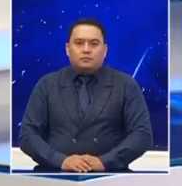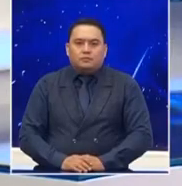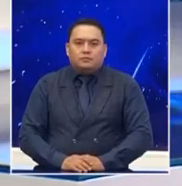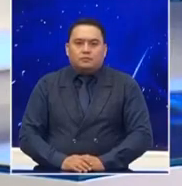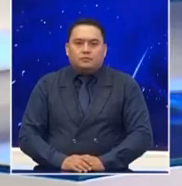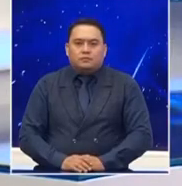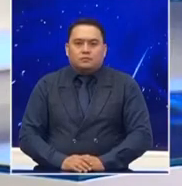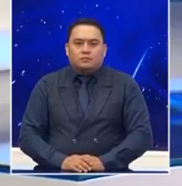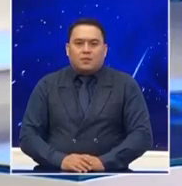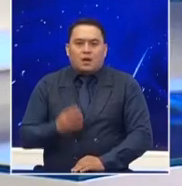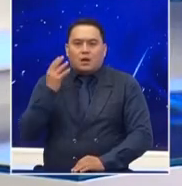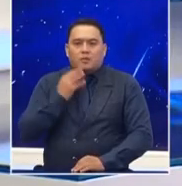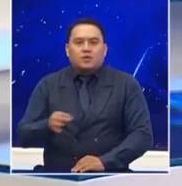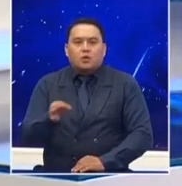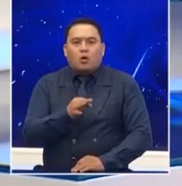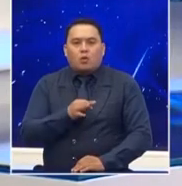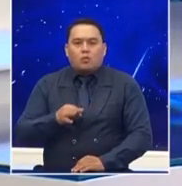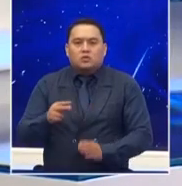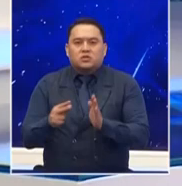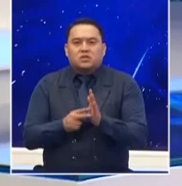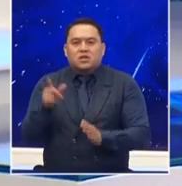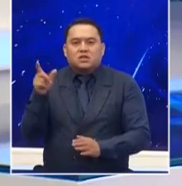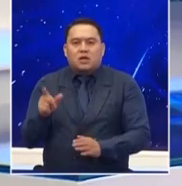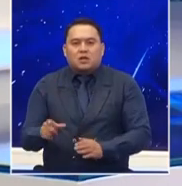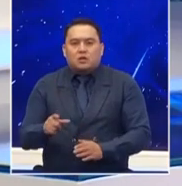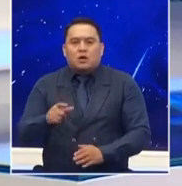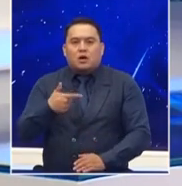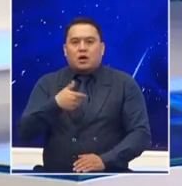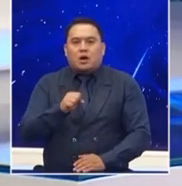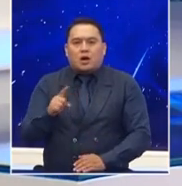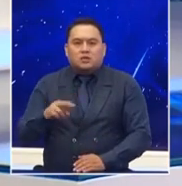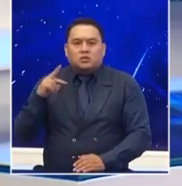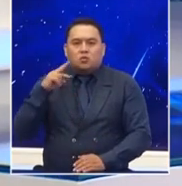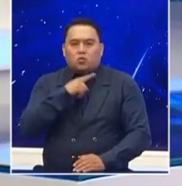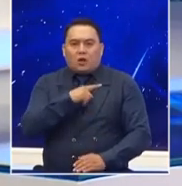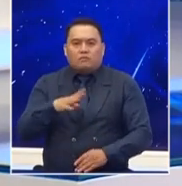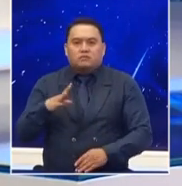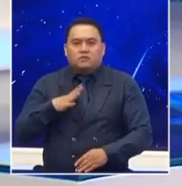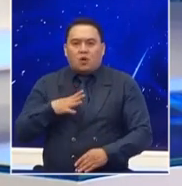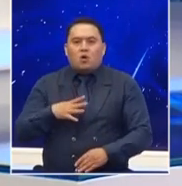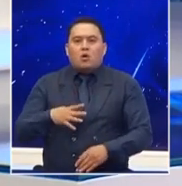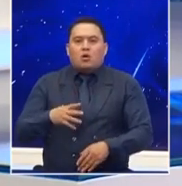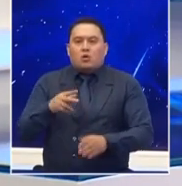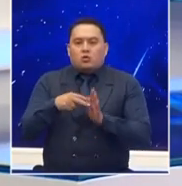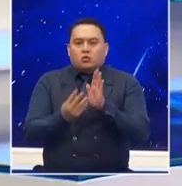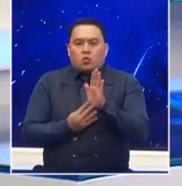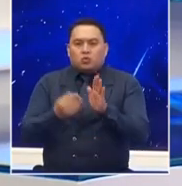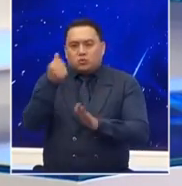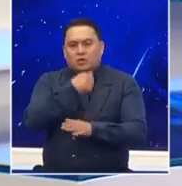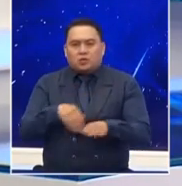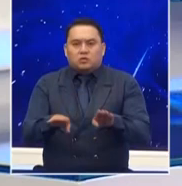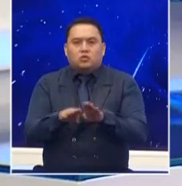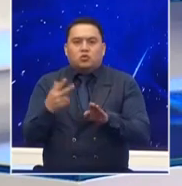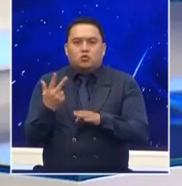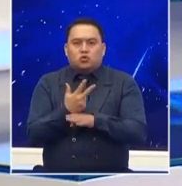Ыс өміріңе қауіп төндірмесін. Облыста биылғы жылы 8 адам улы газбен уланған. Бұл көрсеткіш 2019 жылмен